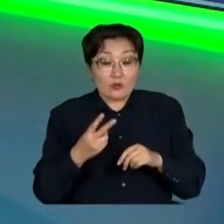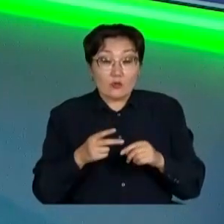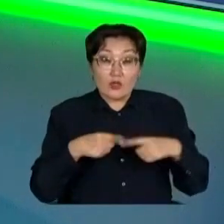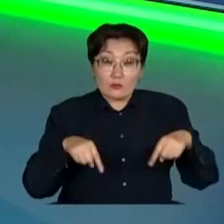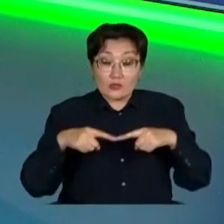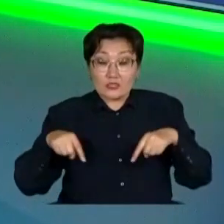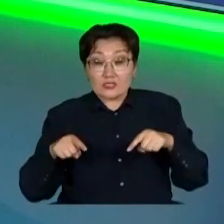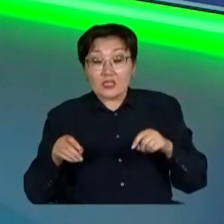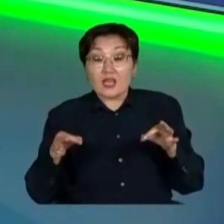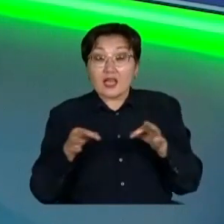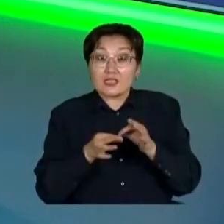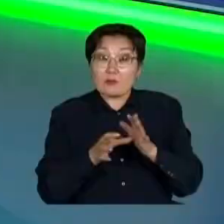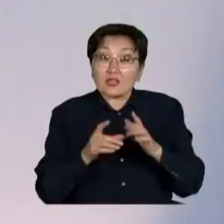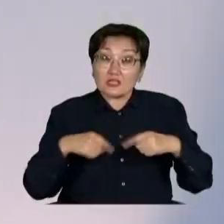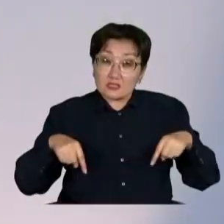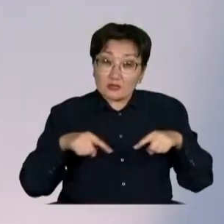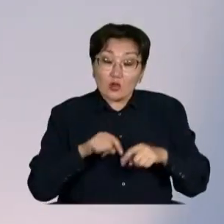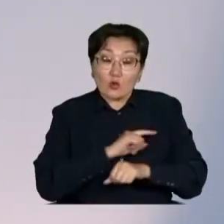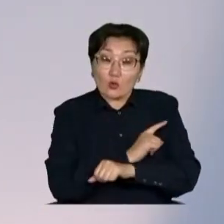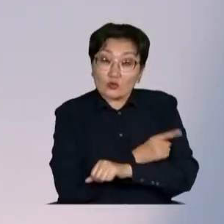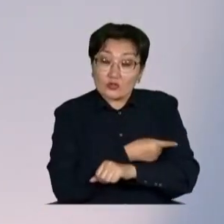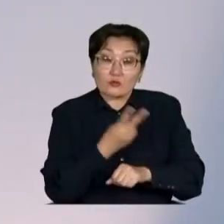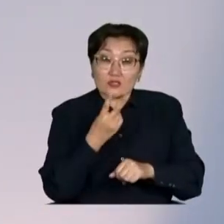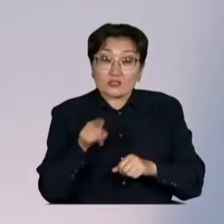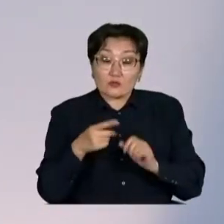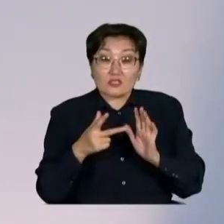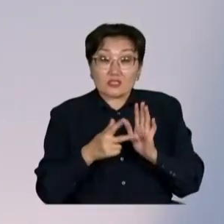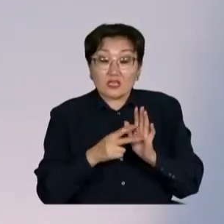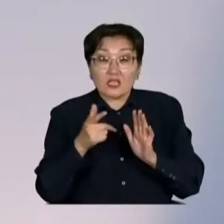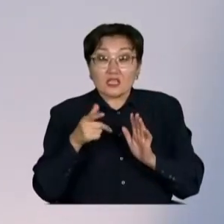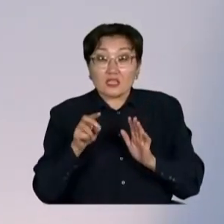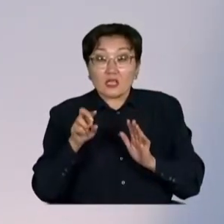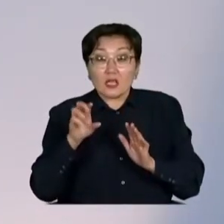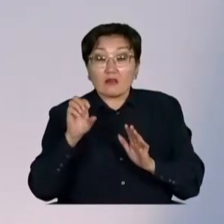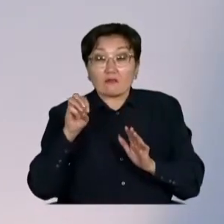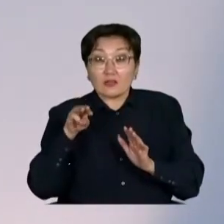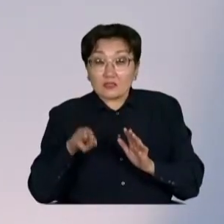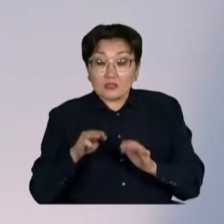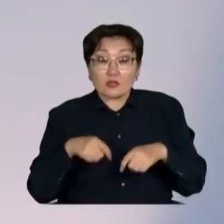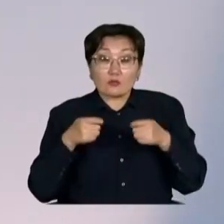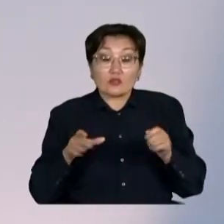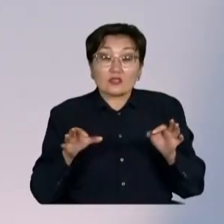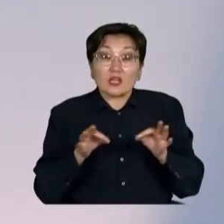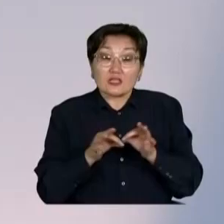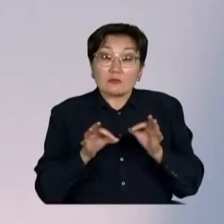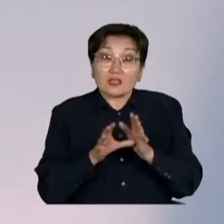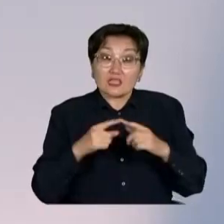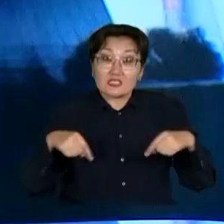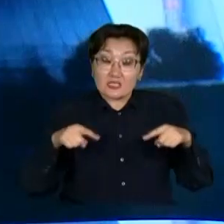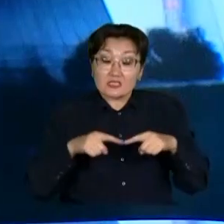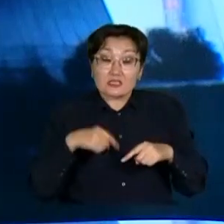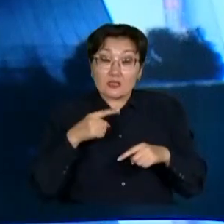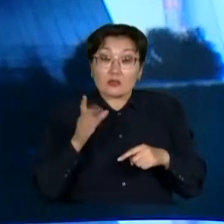атом электростанциясы қуаттылығы 2,8 гигаватт беретін атом электростанциясын айтатын болсақ.